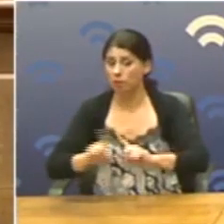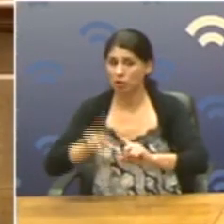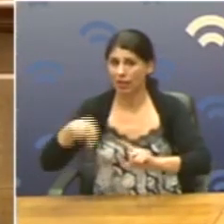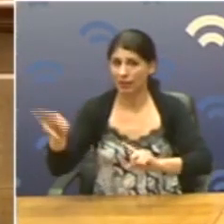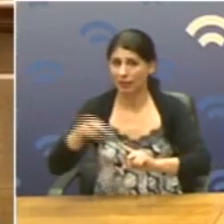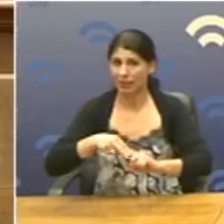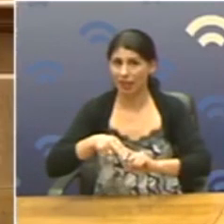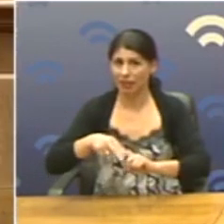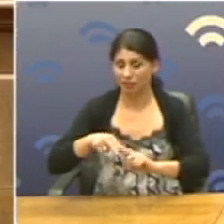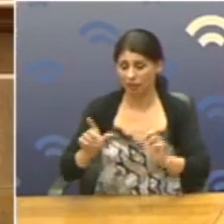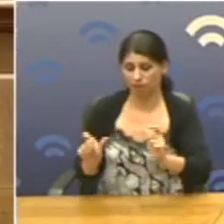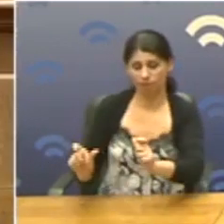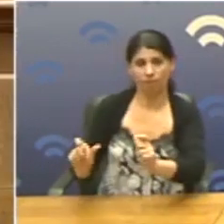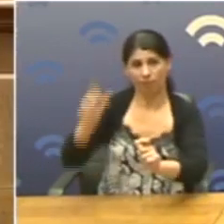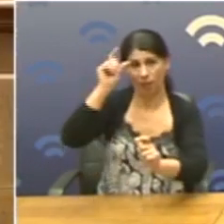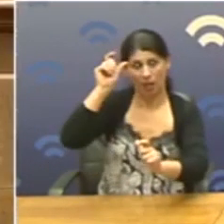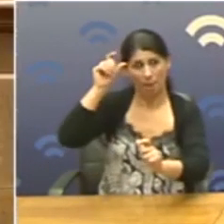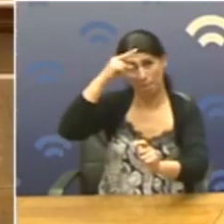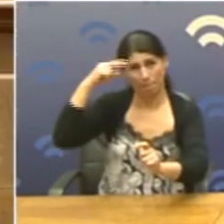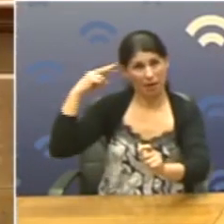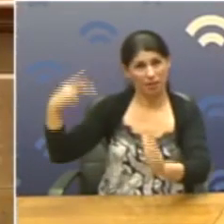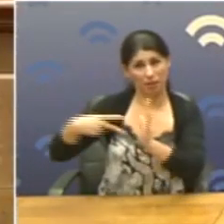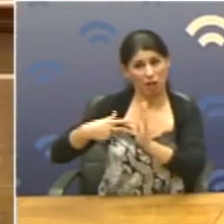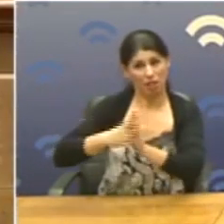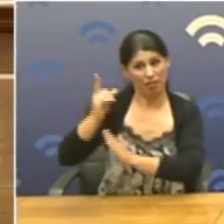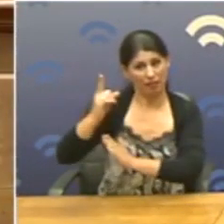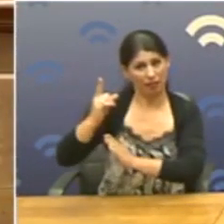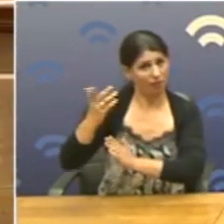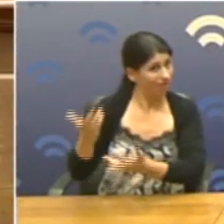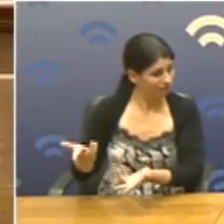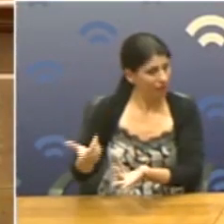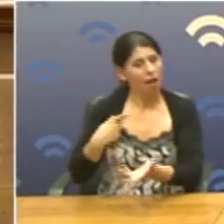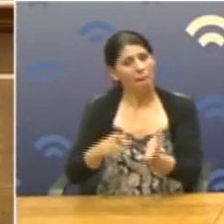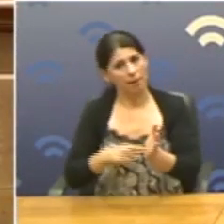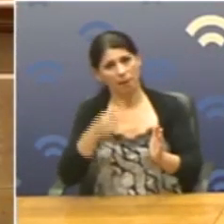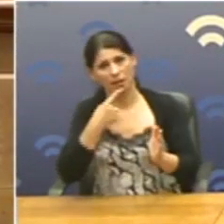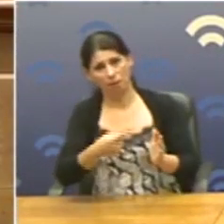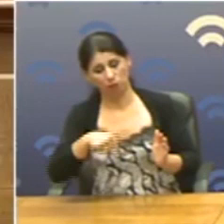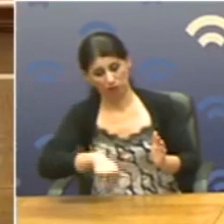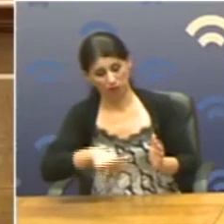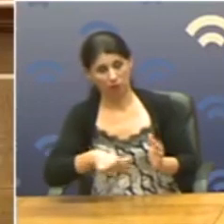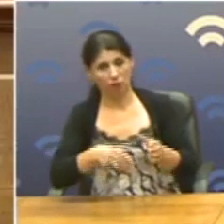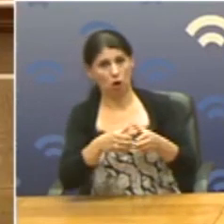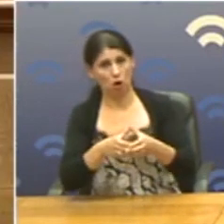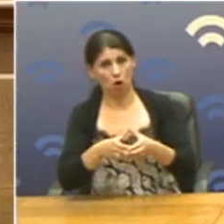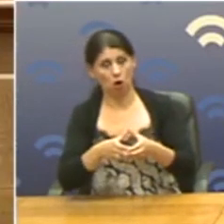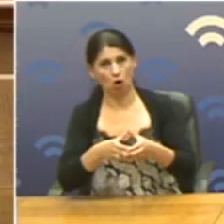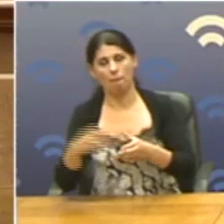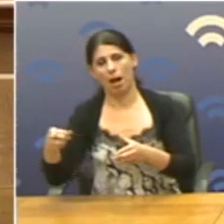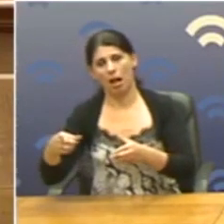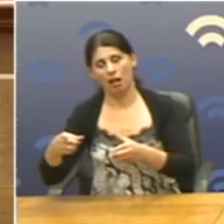το 2011? Μάλιστα, πρέπει να πούμε ότι στο σημερινό κόμμα της αξιωματικής